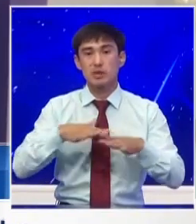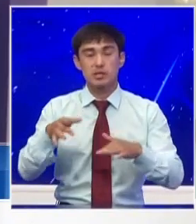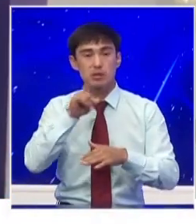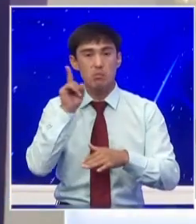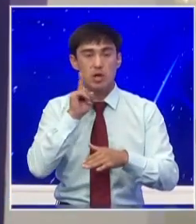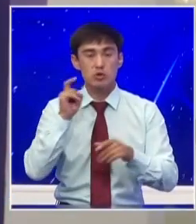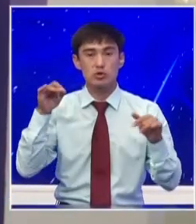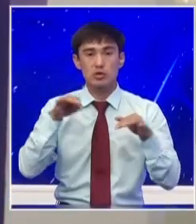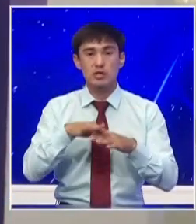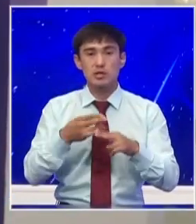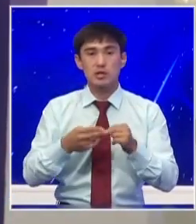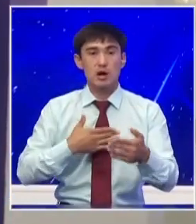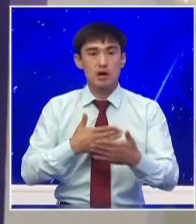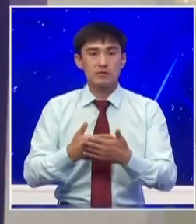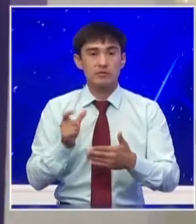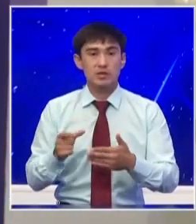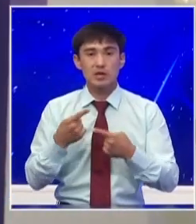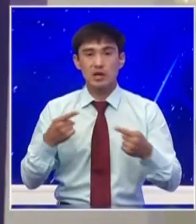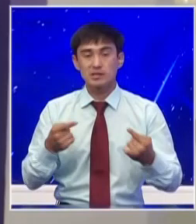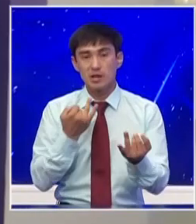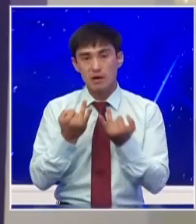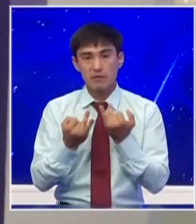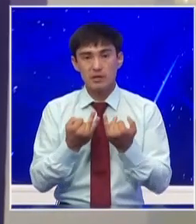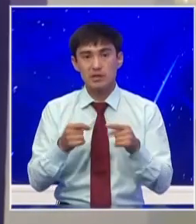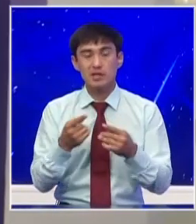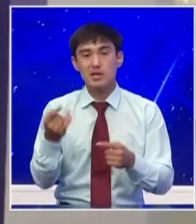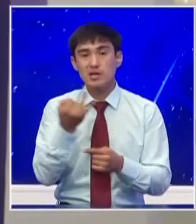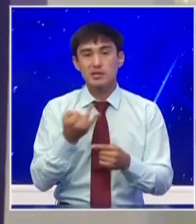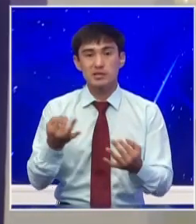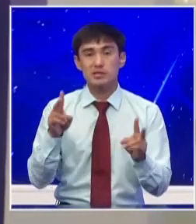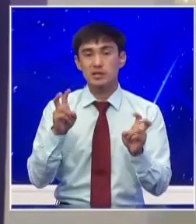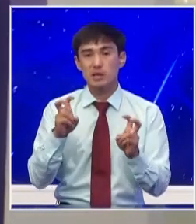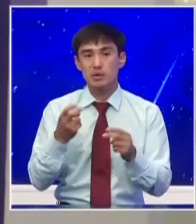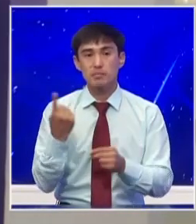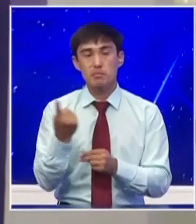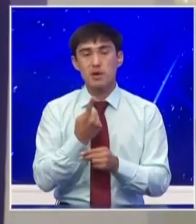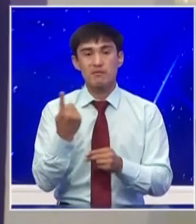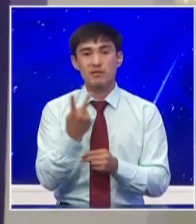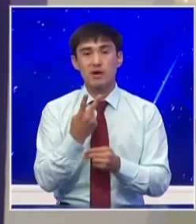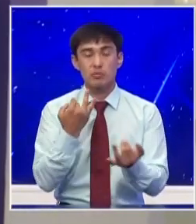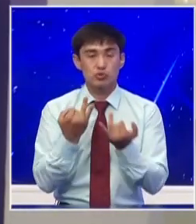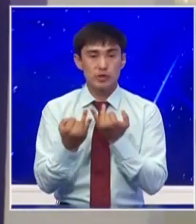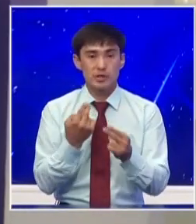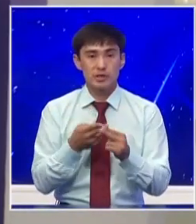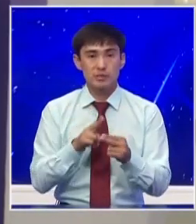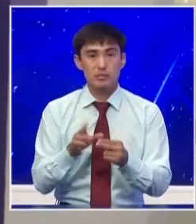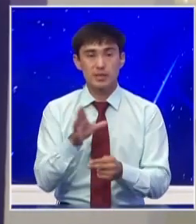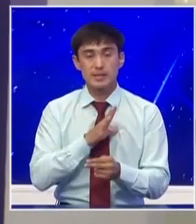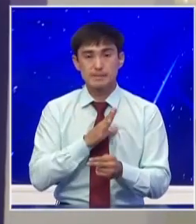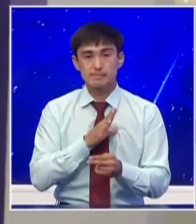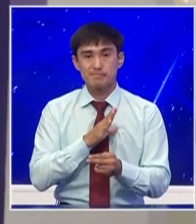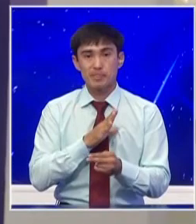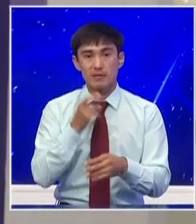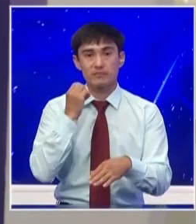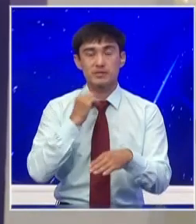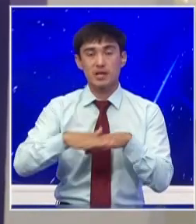молодежь, неравнодушная молодежь, и говорит о разных таких интересных темах. Первые два наши обсуждения были проведены в